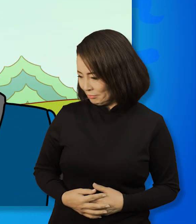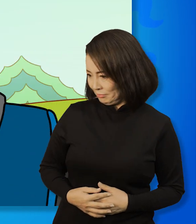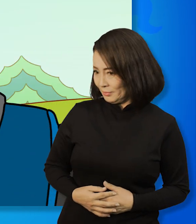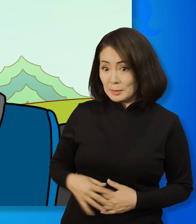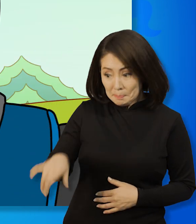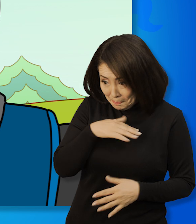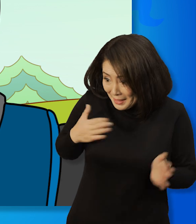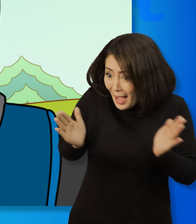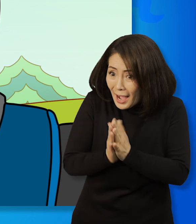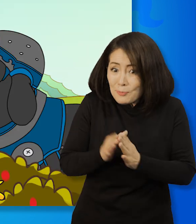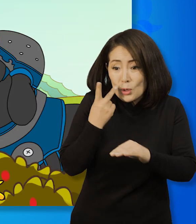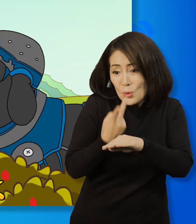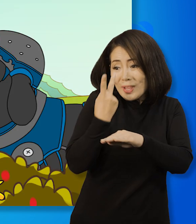нү.